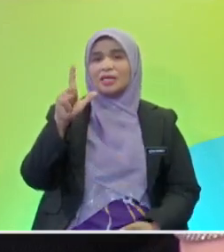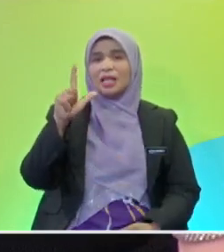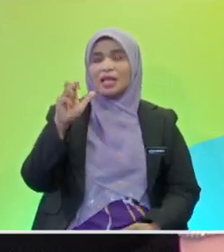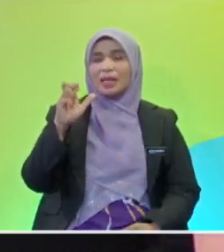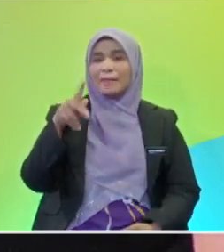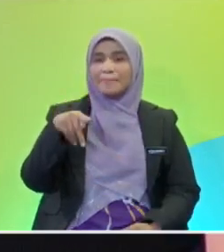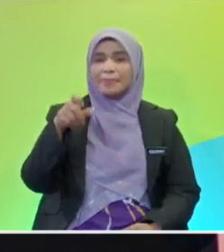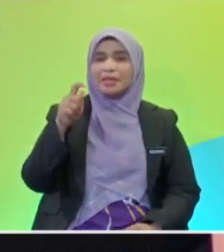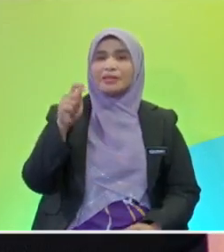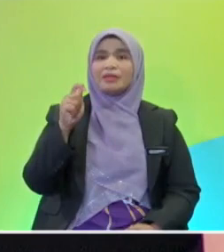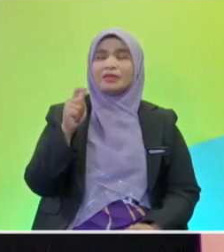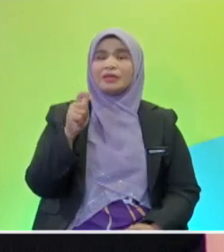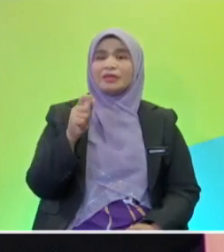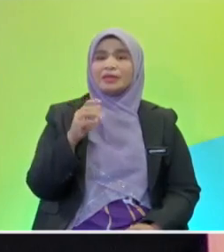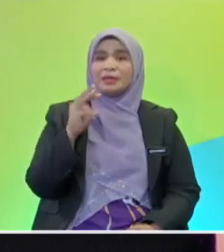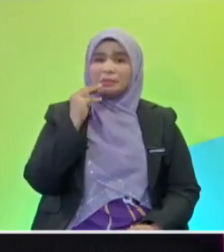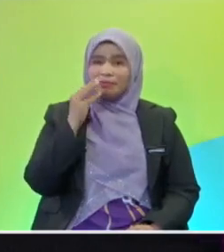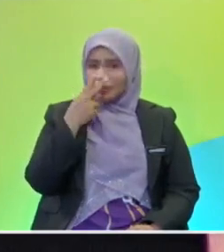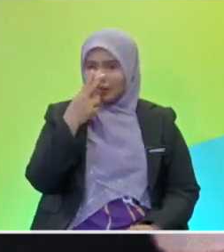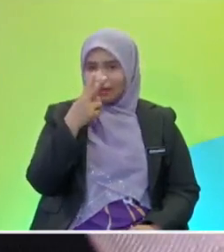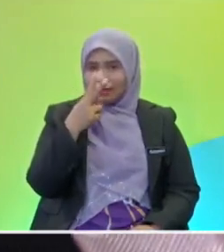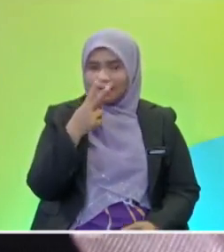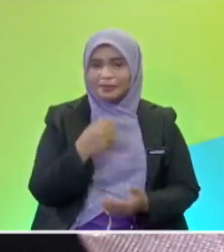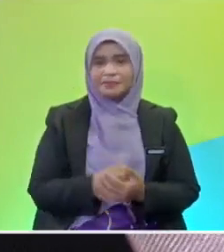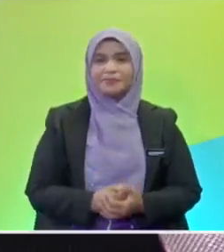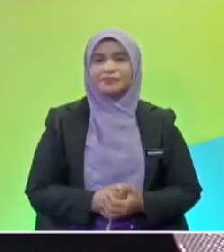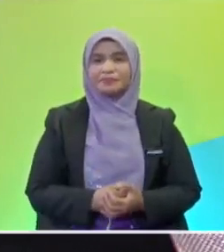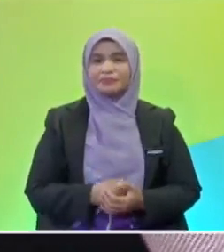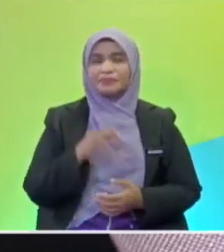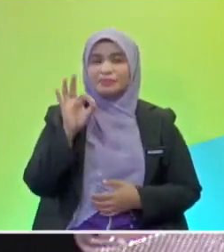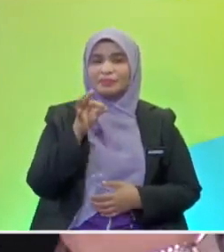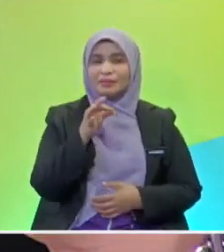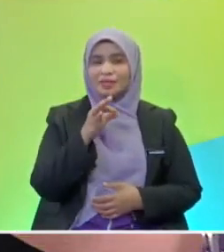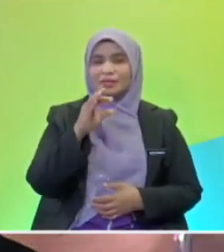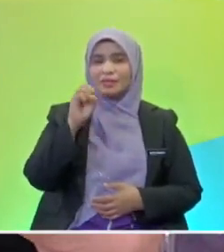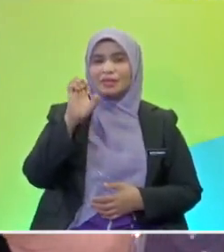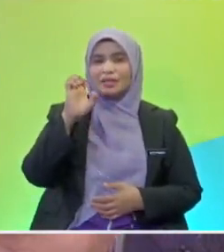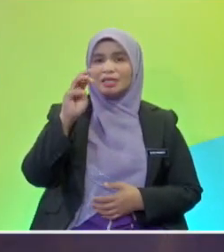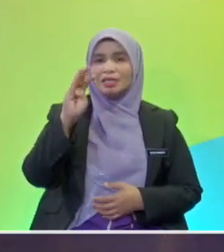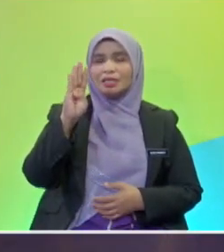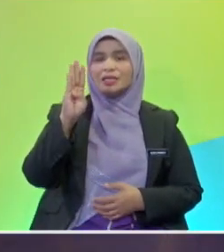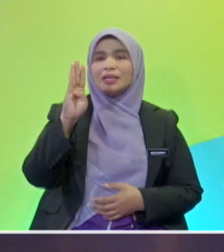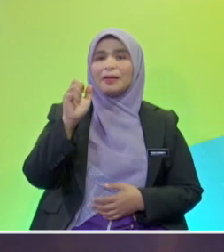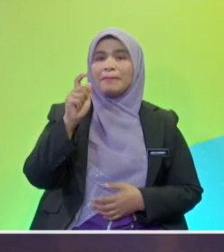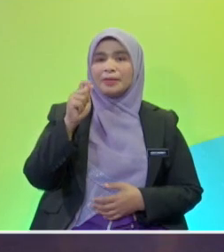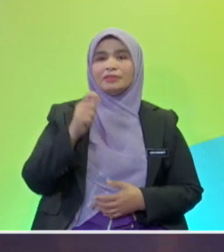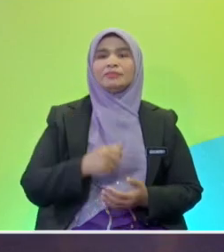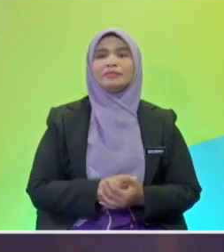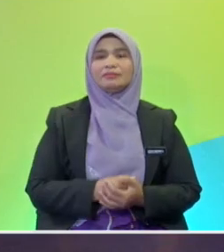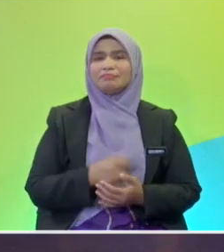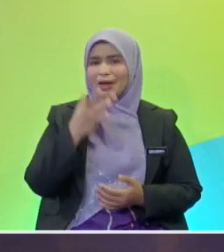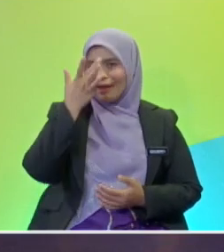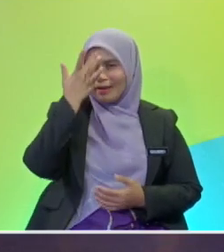untuk kemaskan kelepet Mira tengok ini kalau Mira Kata jahitan sembat Betul tak Cikgu okey pandailah Mira